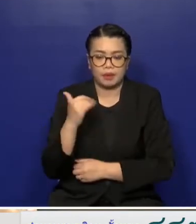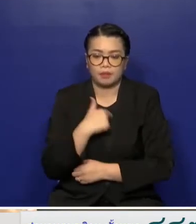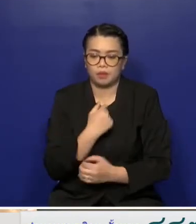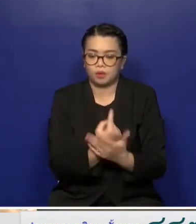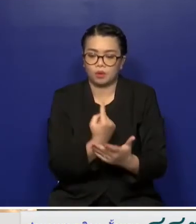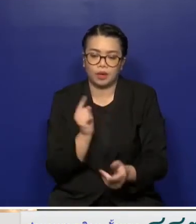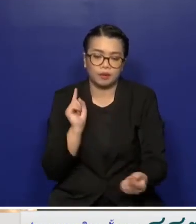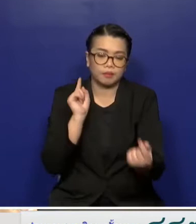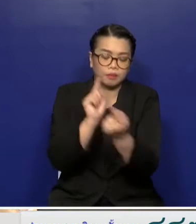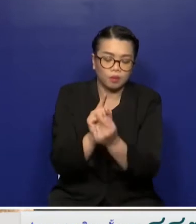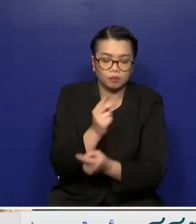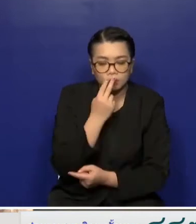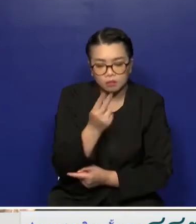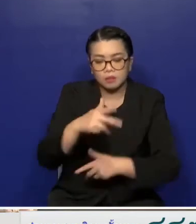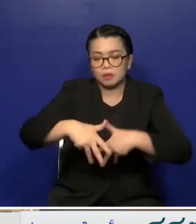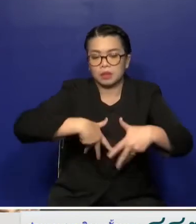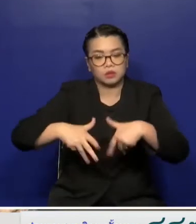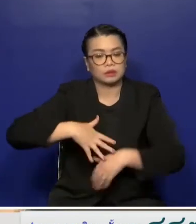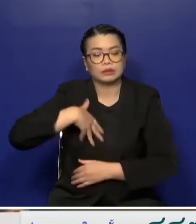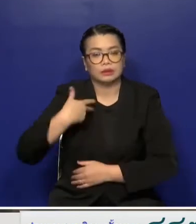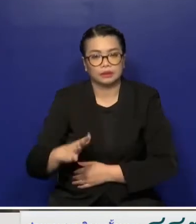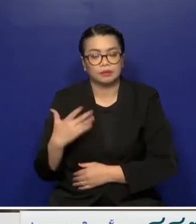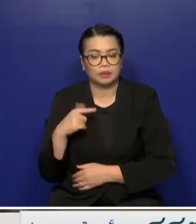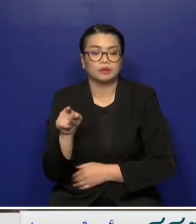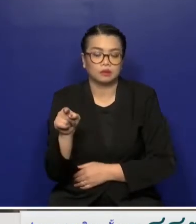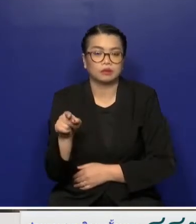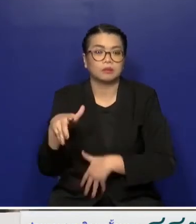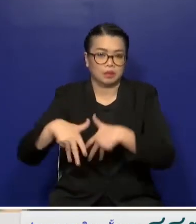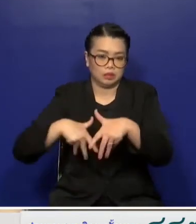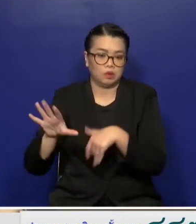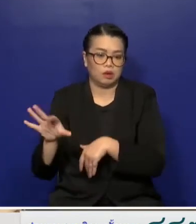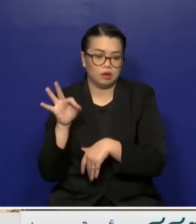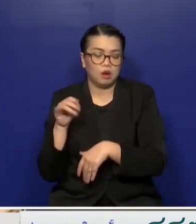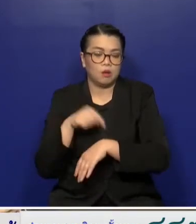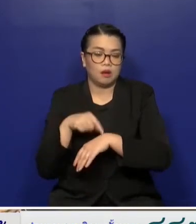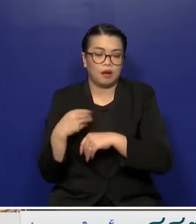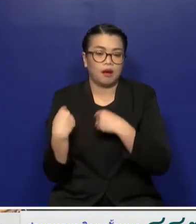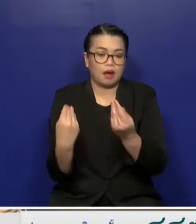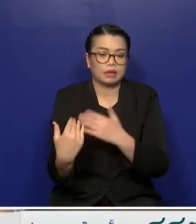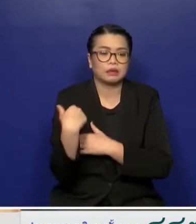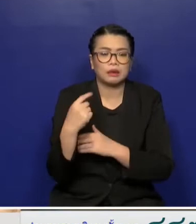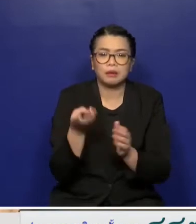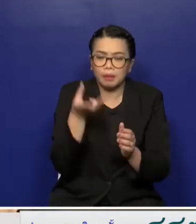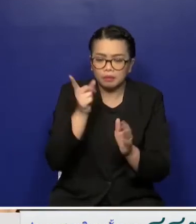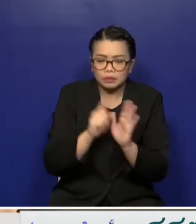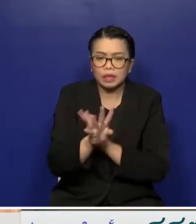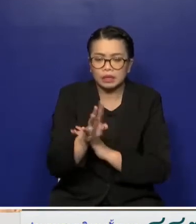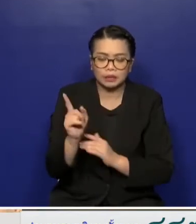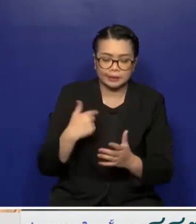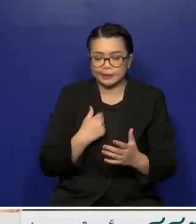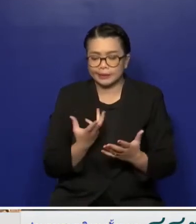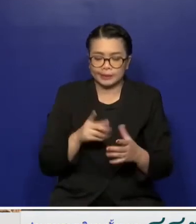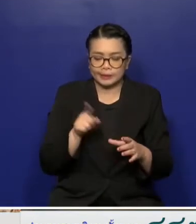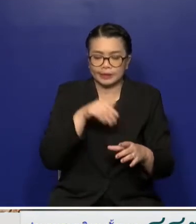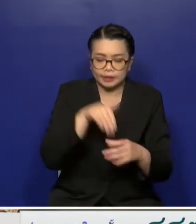ความต้องการของประชาชนได้เพราะนั้นประชาชนเป็นผู้เลือกไม่ใช่ให้เวลาและสิทธิอำนาจก็เพียง4นาทีที่เขากาลงคะแนนนะครับท่านประ